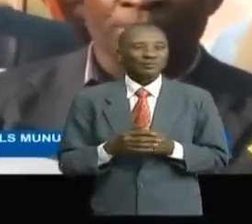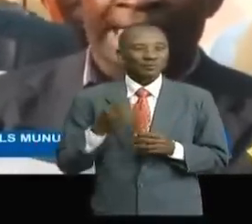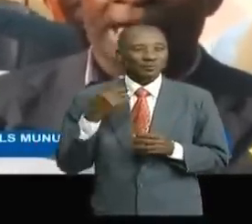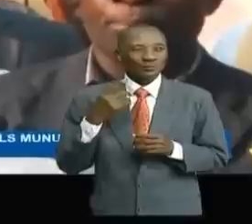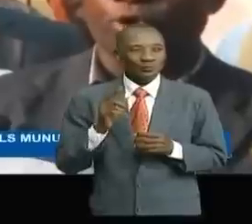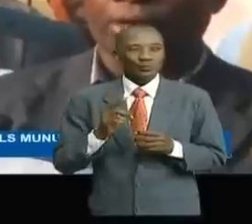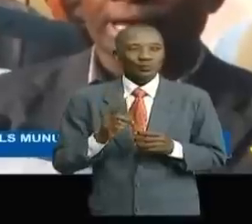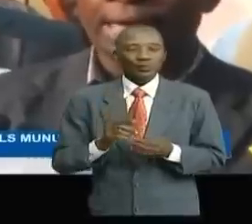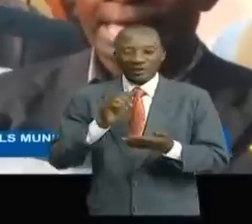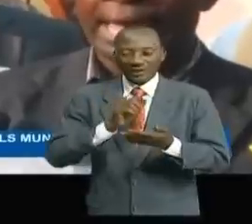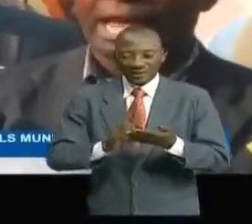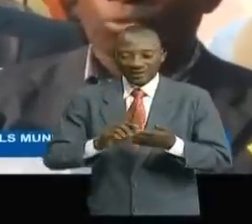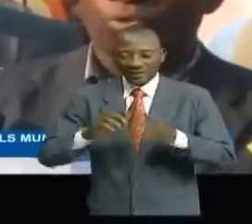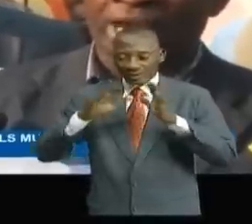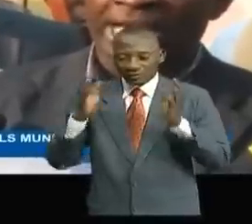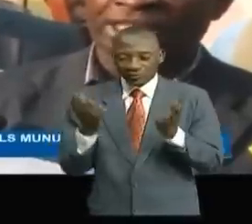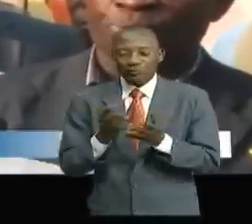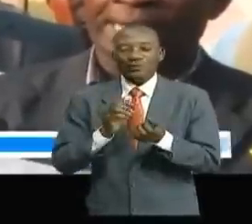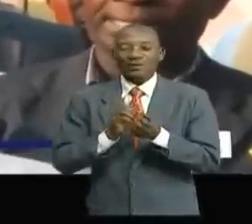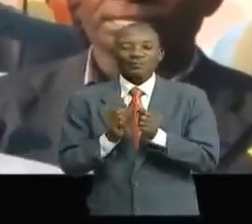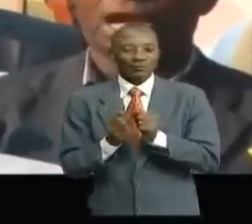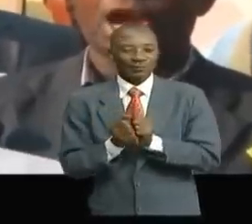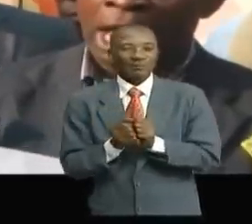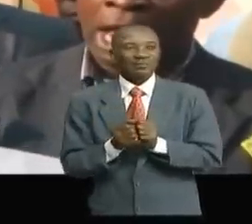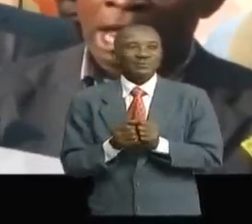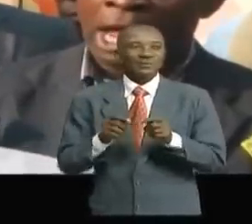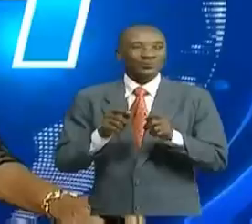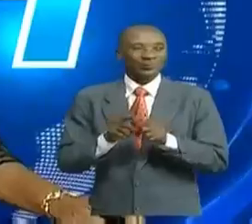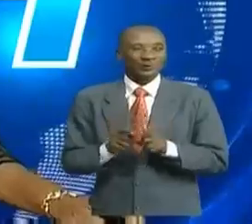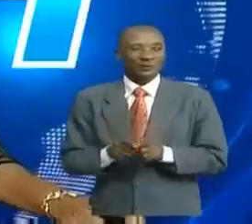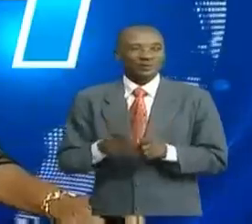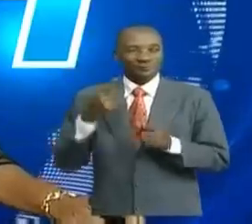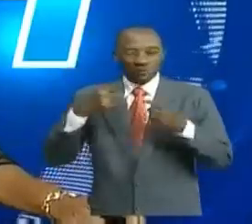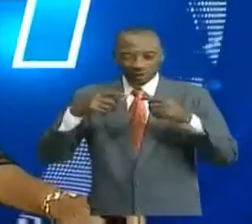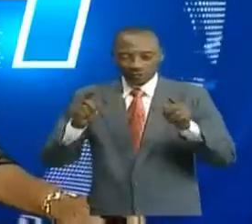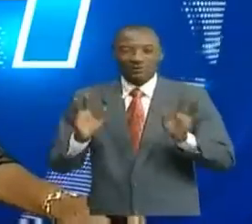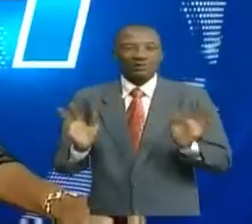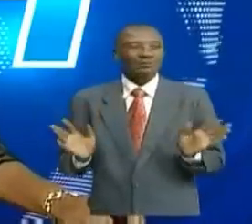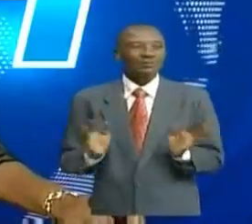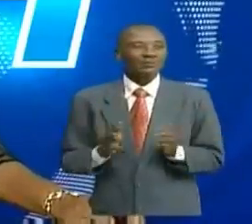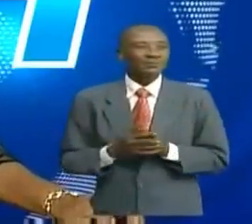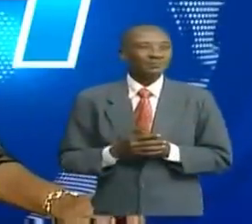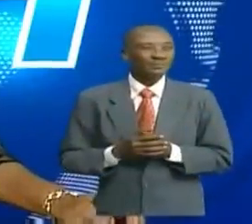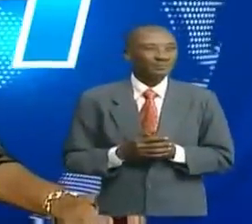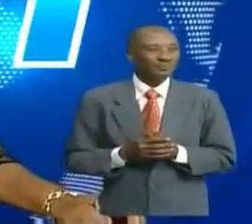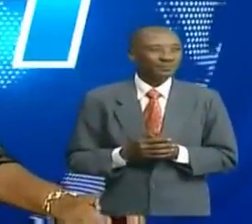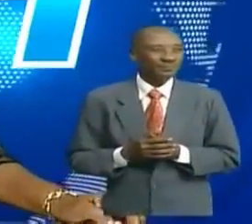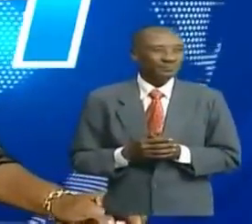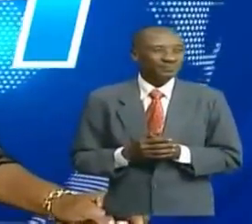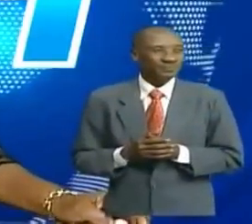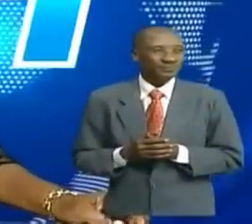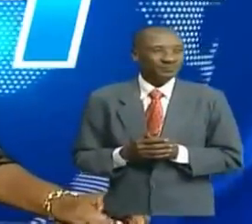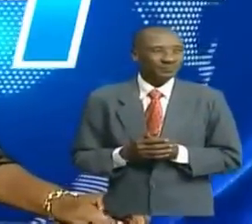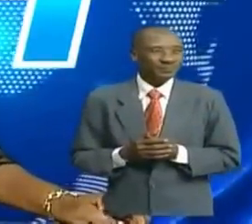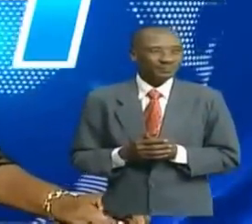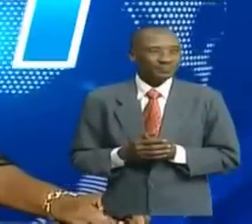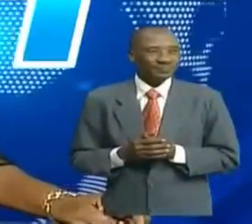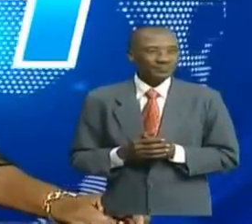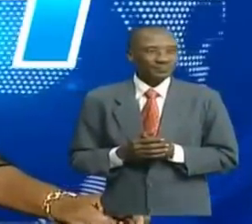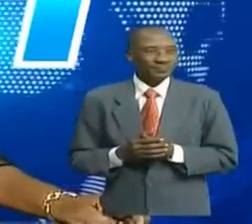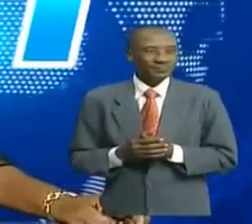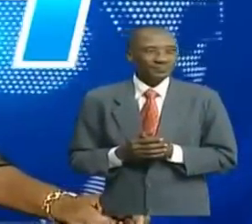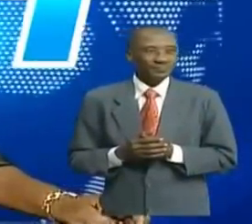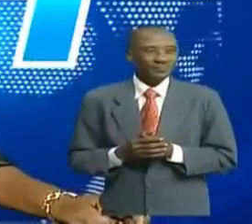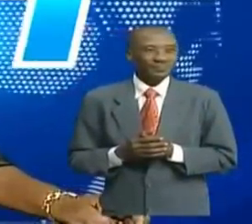sensiblement amélioré la gouvernance du parti. Une centaine de jeunes du quartier Badara dans